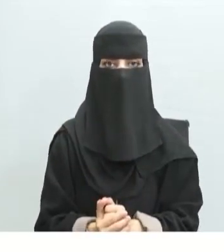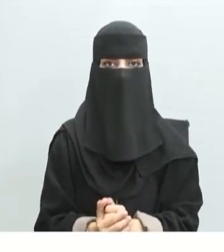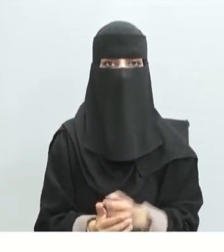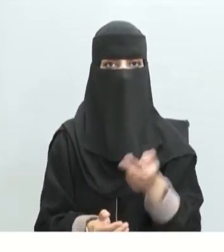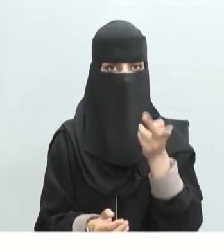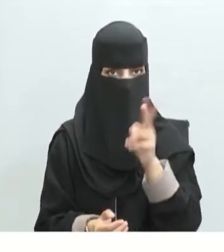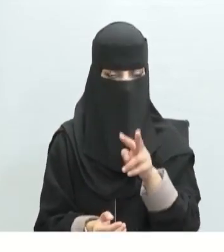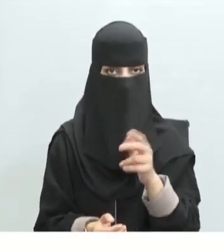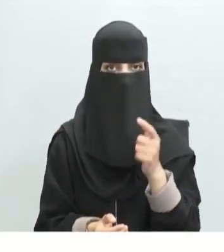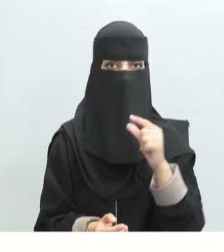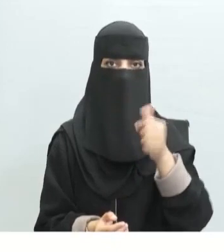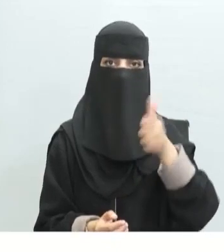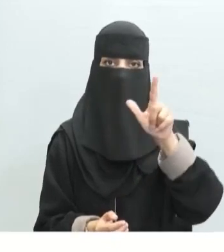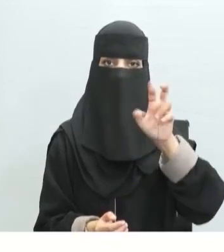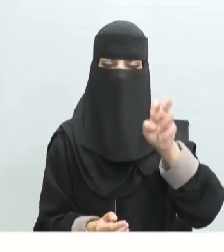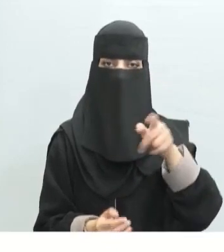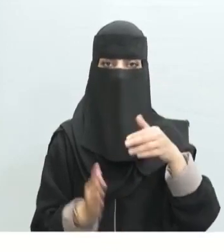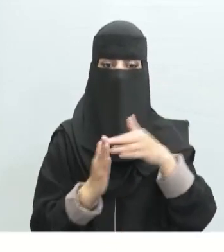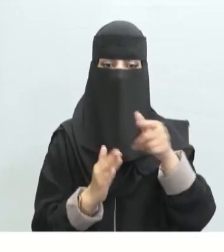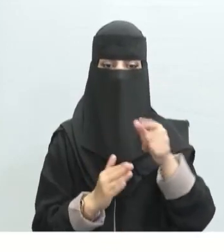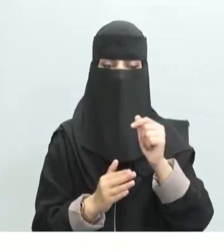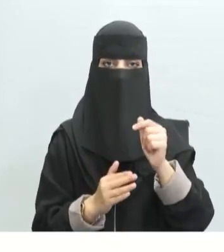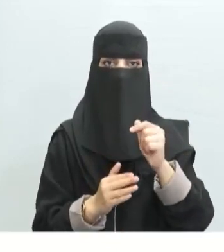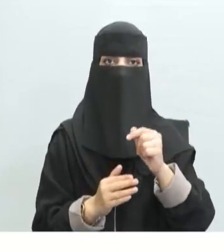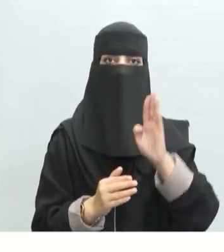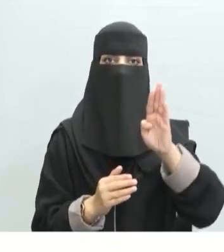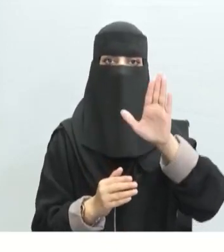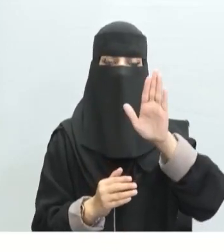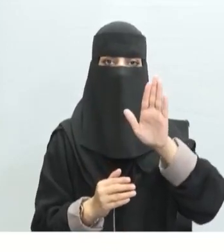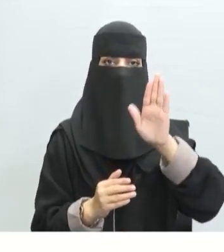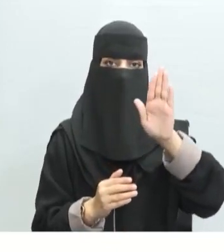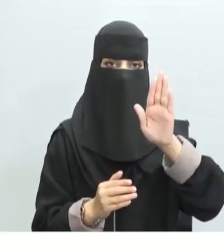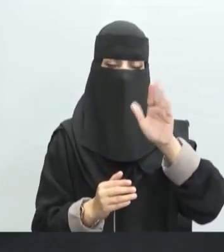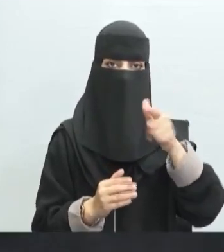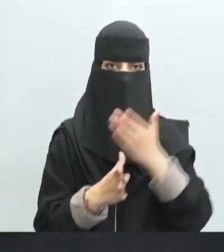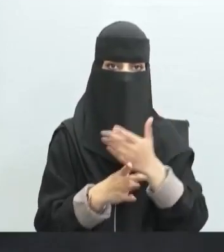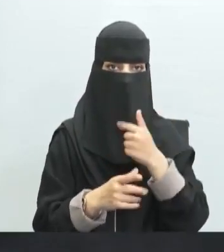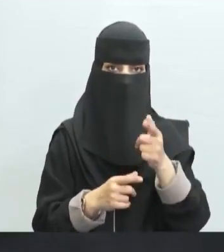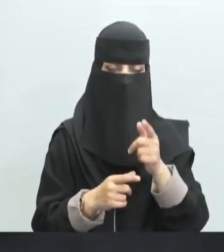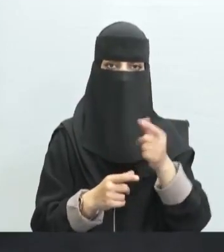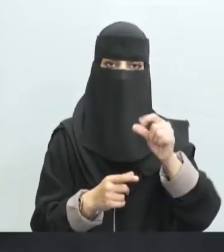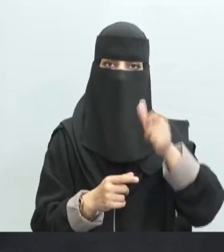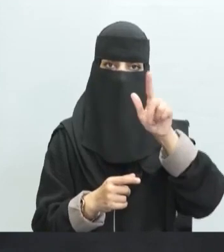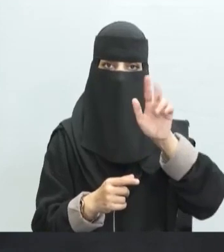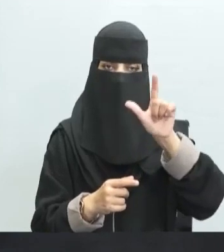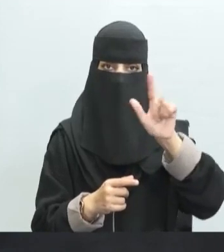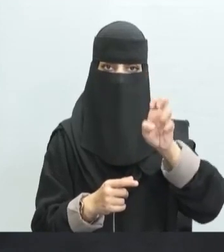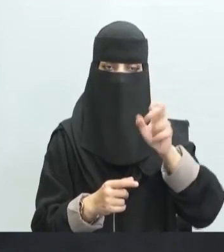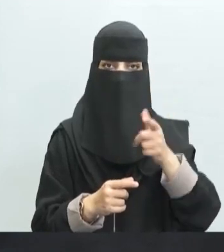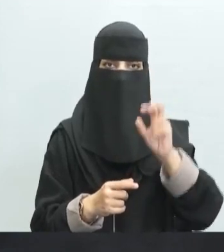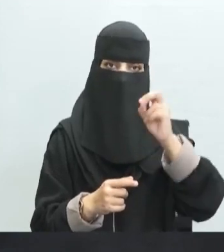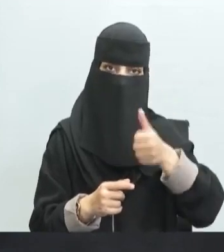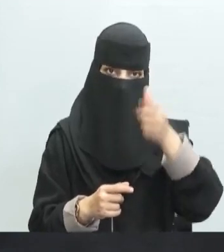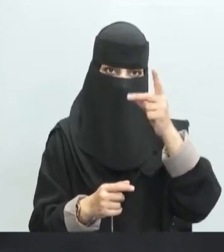وعندنا ايضا الداله الثالثه اللي هي داله السك وتسمى داله القاطع داله القاطع سك